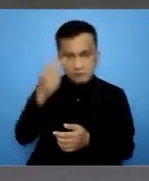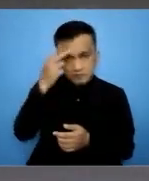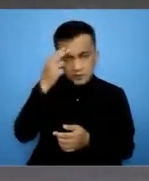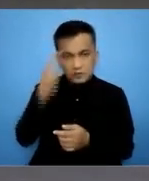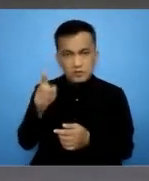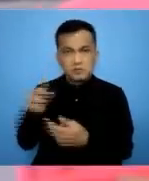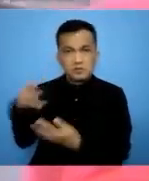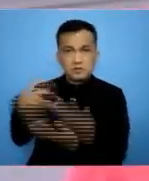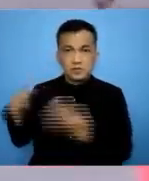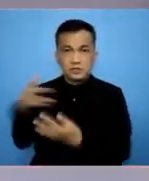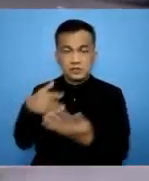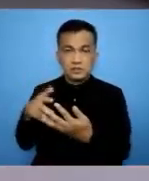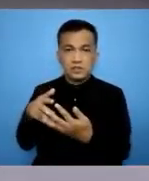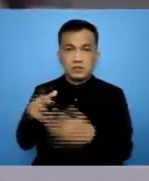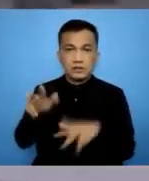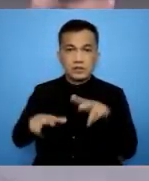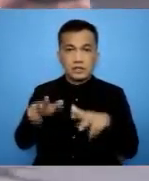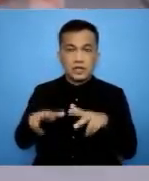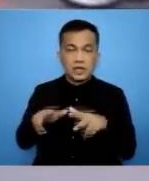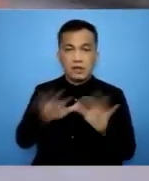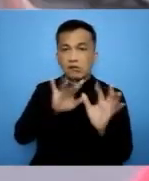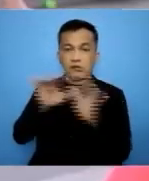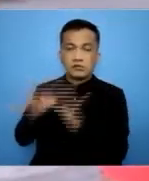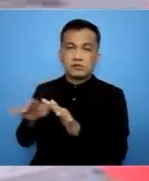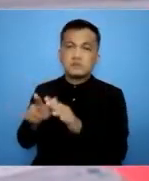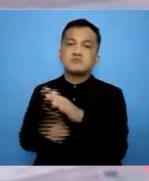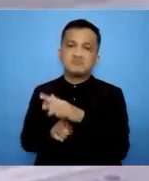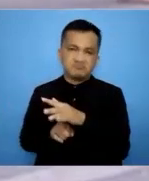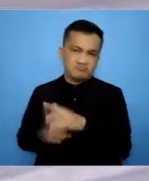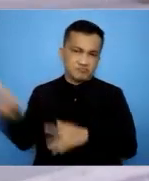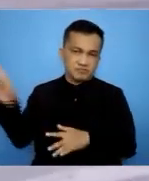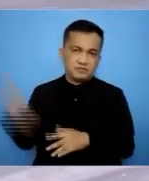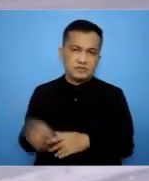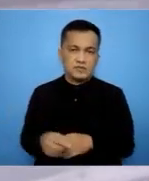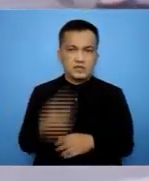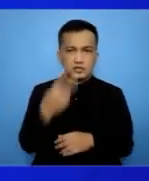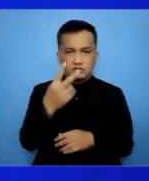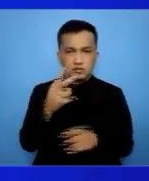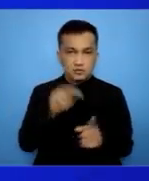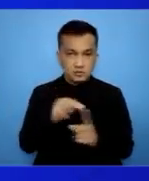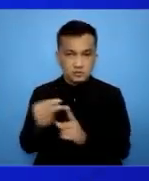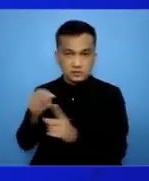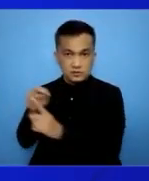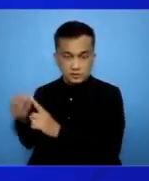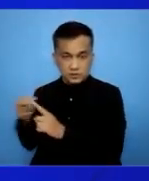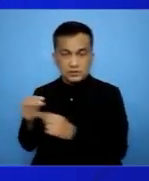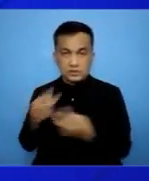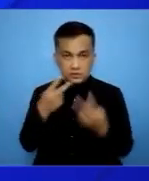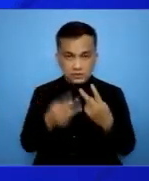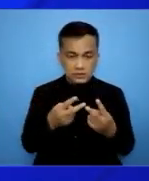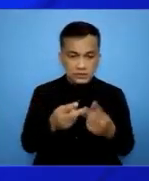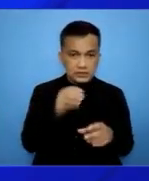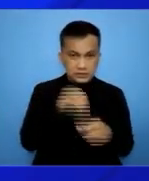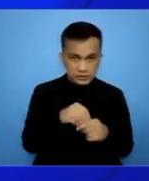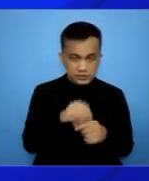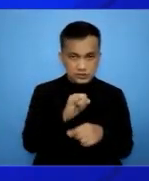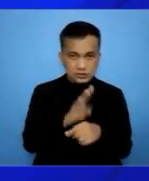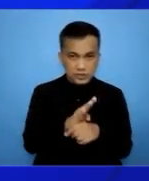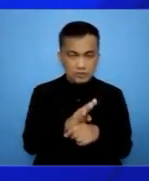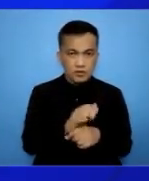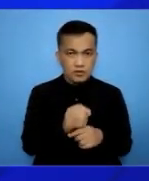may kaugnayan sa krimen ang isang dating empleyado ng Chinese na tinanggal niya sa trabaho. Tuloy-tuloy pa rin ang manhunt operation sa